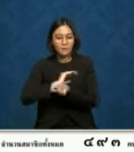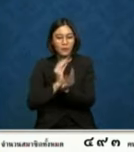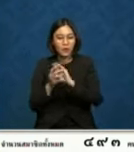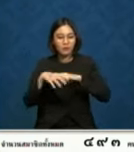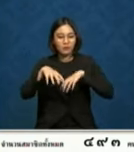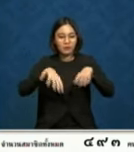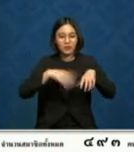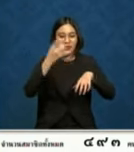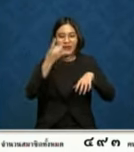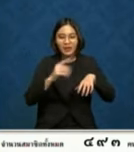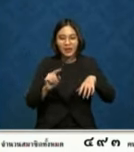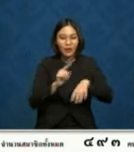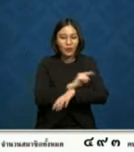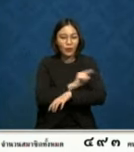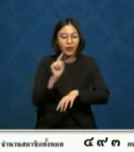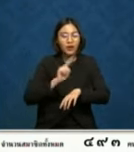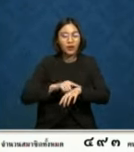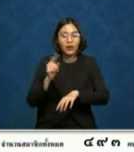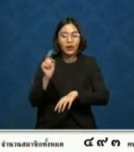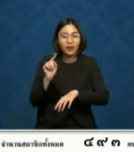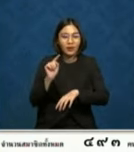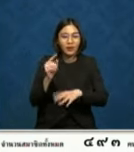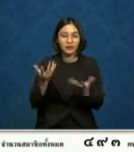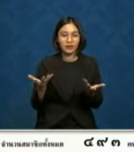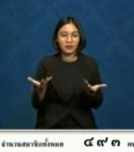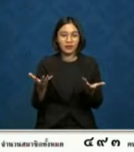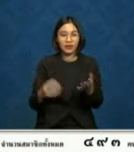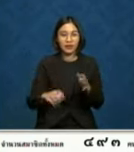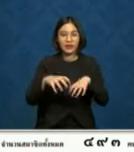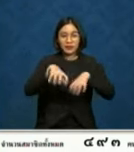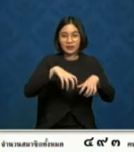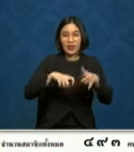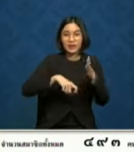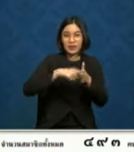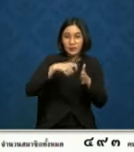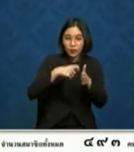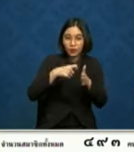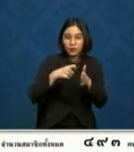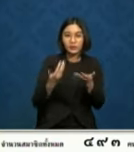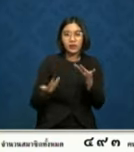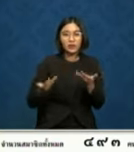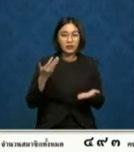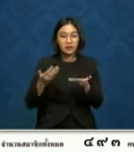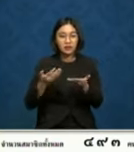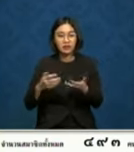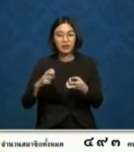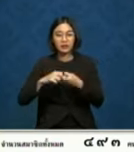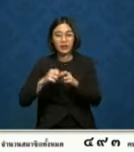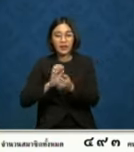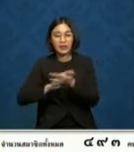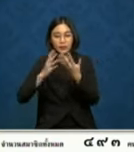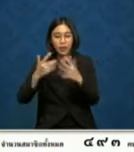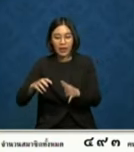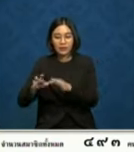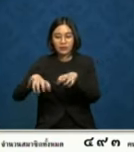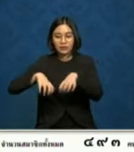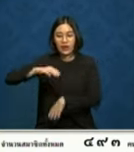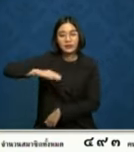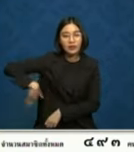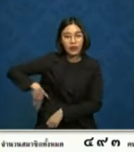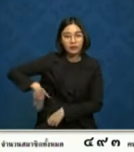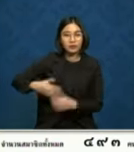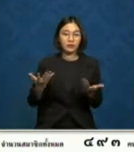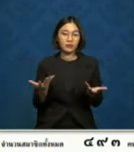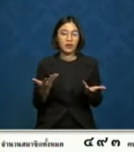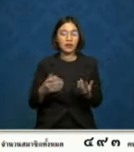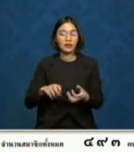จัดการตอนไหนท่านประธานจัดการของต้นเหตุของปัญหาหรือว่าไปจัดการของปลายเหตุของปัญหาเอาเหตุการณ์